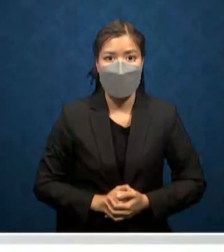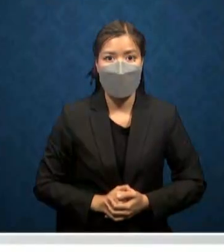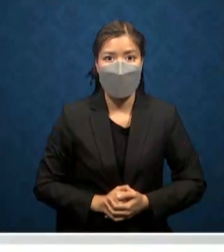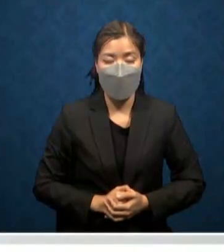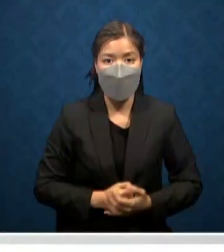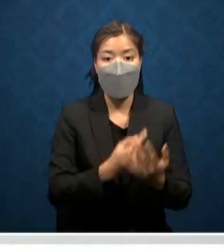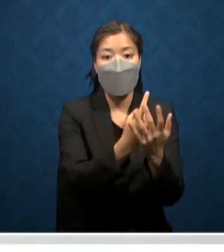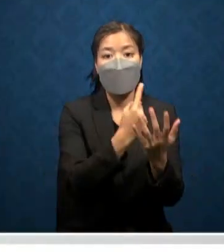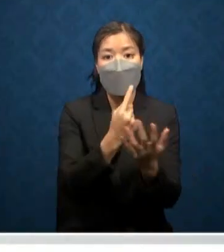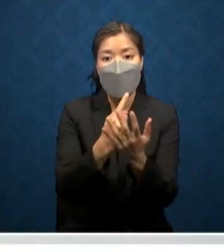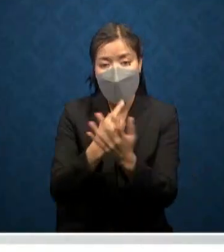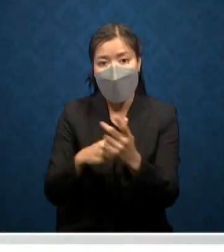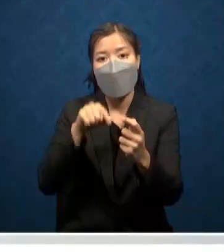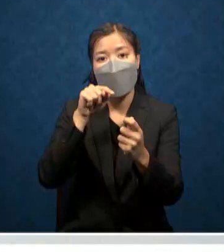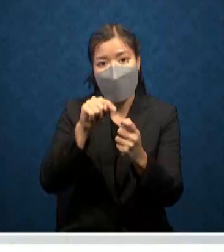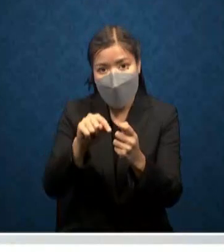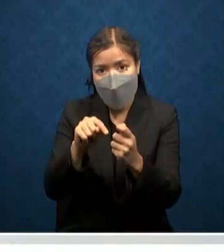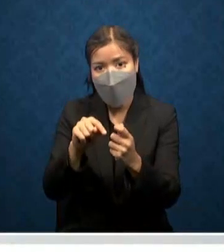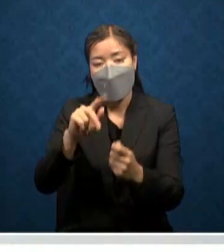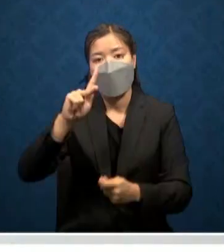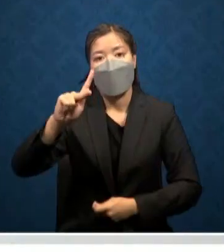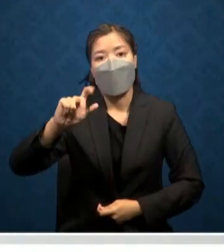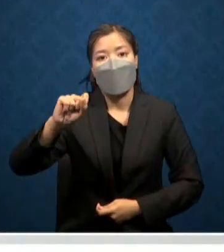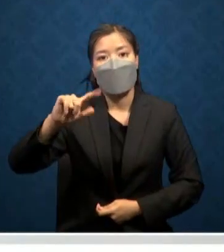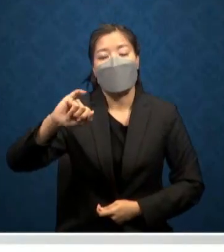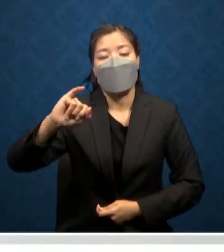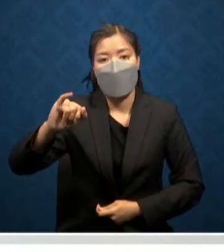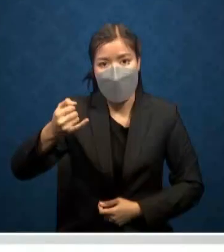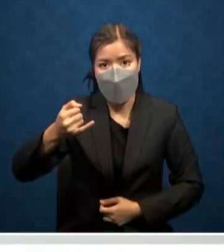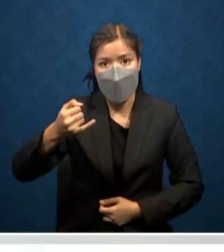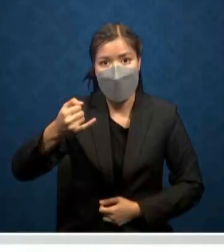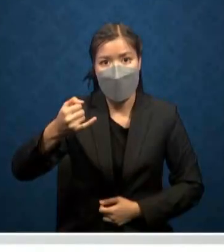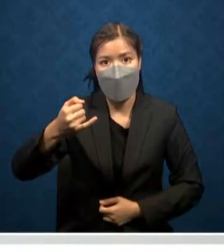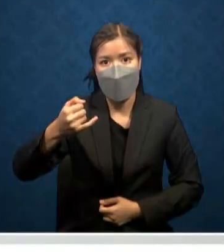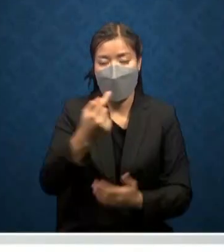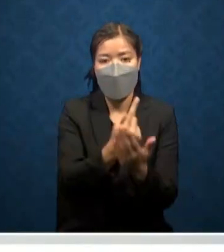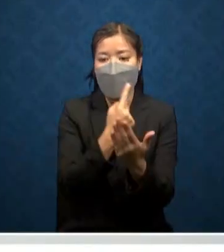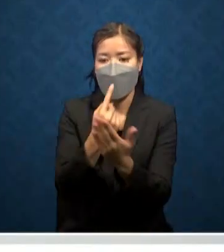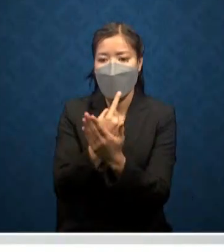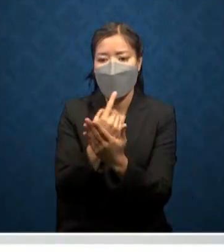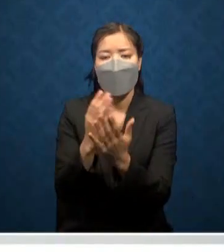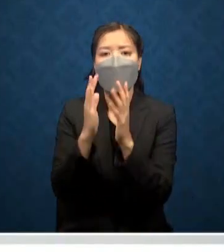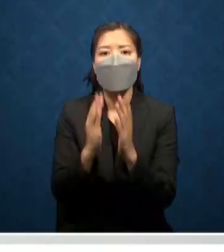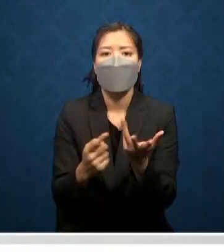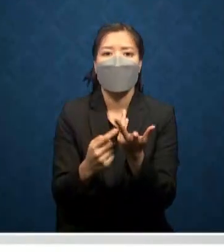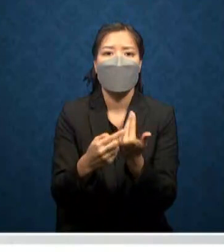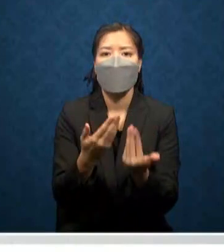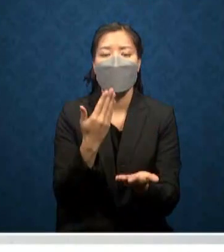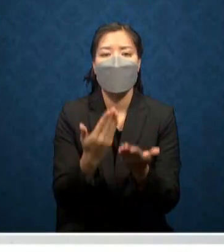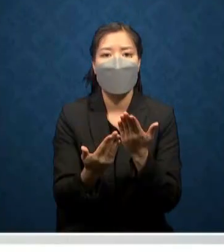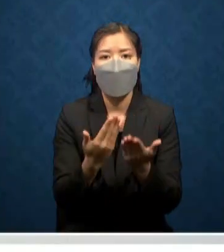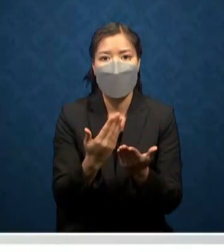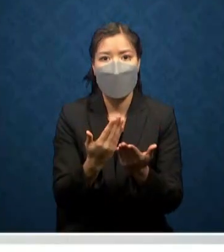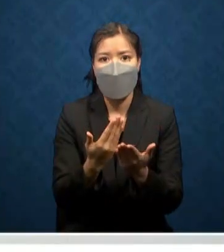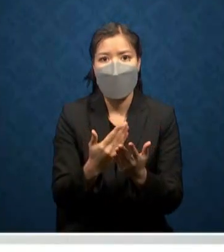จอหรือผู้แทนนายอำเภอหรือผู้อำนวยการเขตพื้นที่การศึกษาจะมีจำนวนเท่าใดนะครับอันนี้จะเป็นไปตามกรอบที่